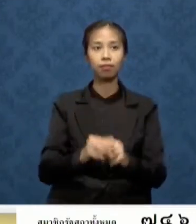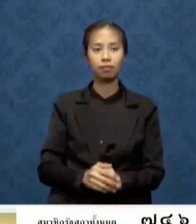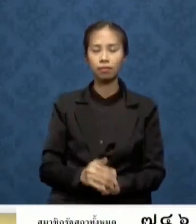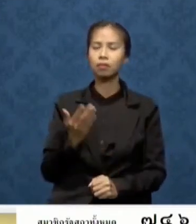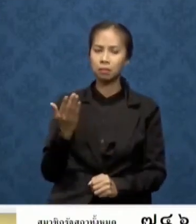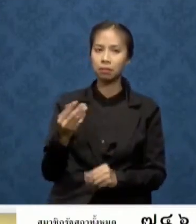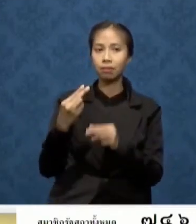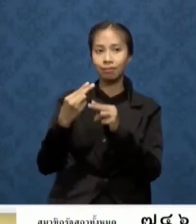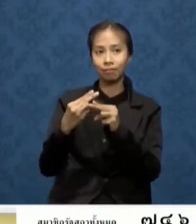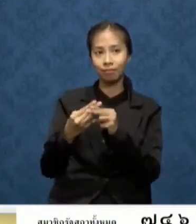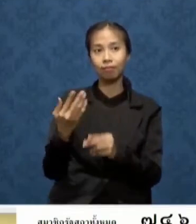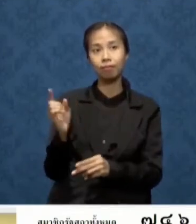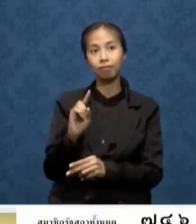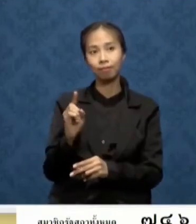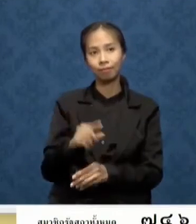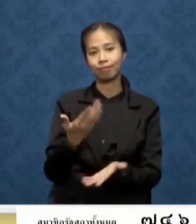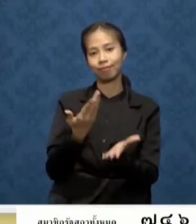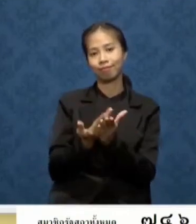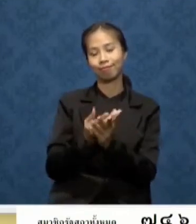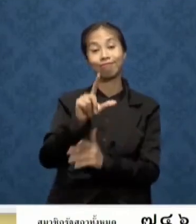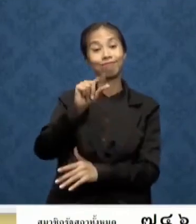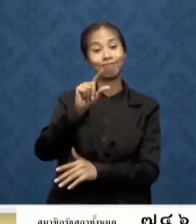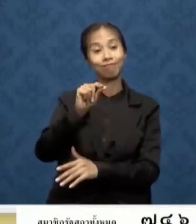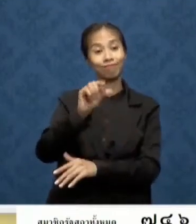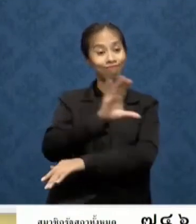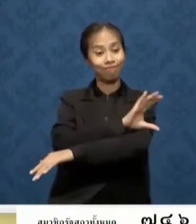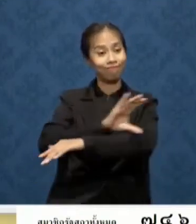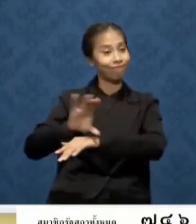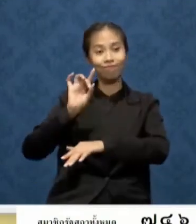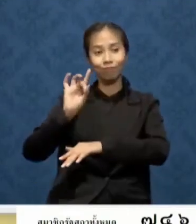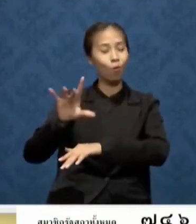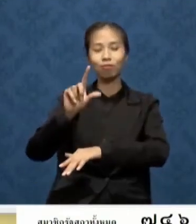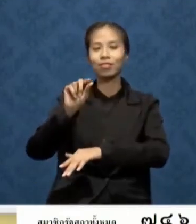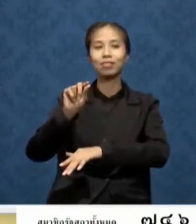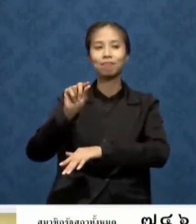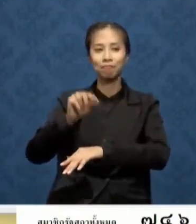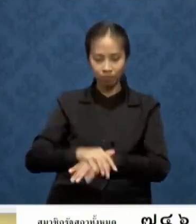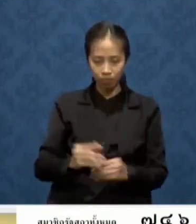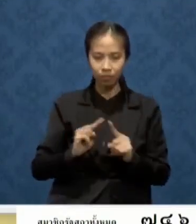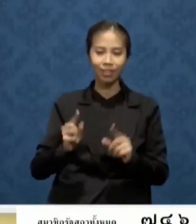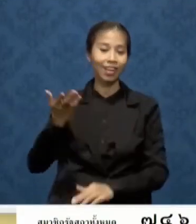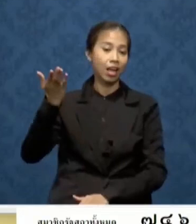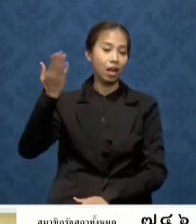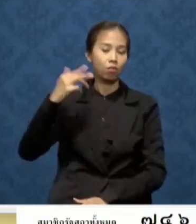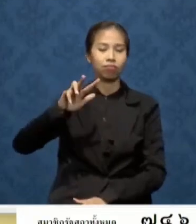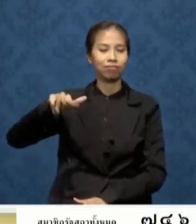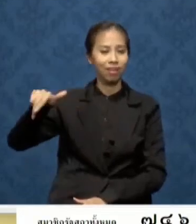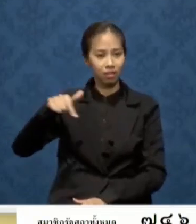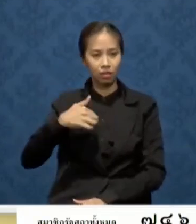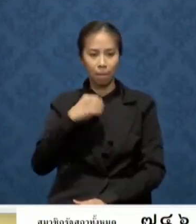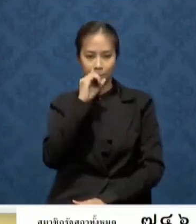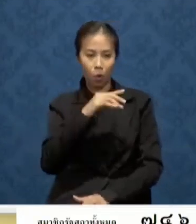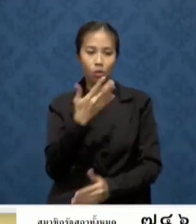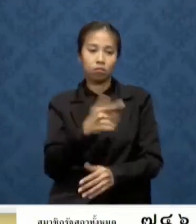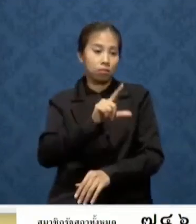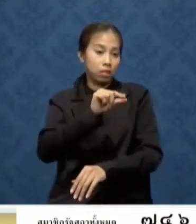คนหกัดีนะครับ กัคำว่า 20 บาตลอดสายแต่แท้จแล้ว ที่พักเพื่อไทยโครษณาเอาไ้ มันไม่ใช่ 20 บาตลอด